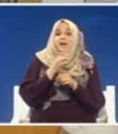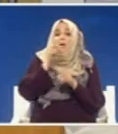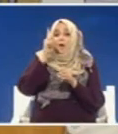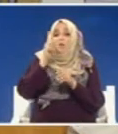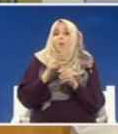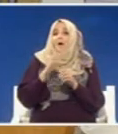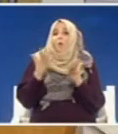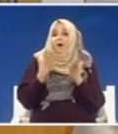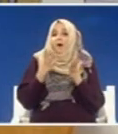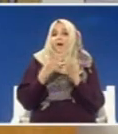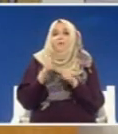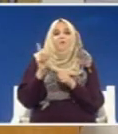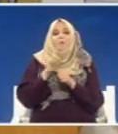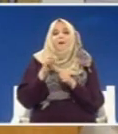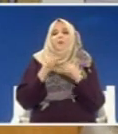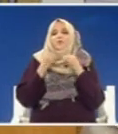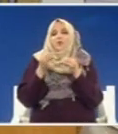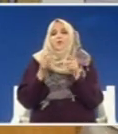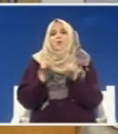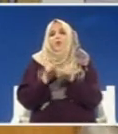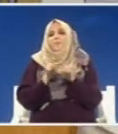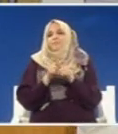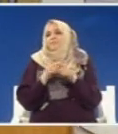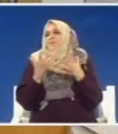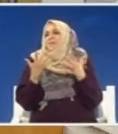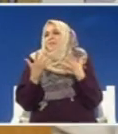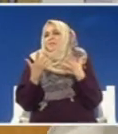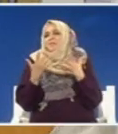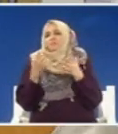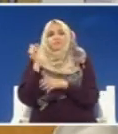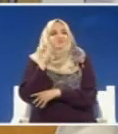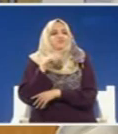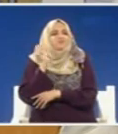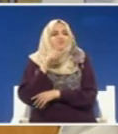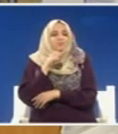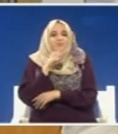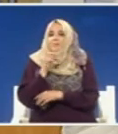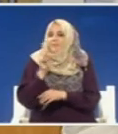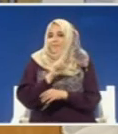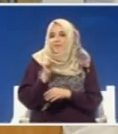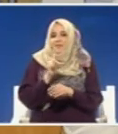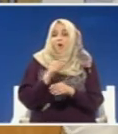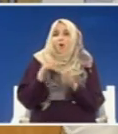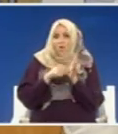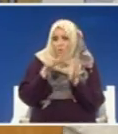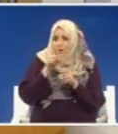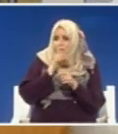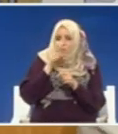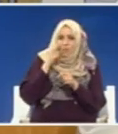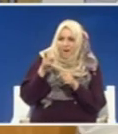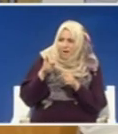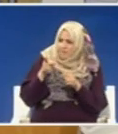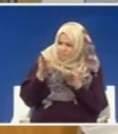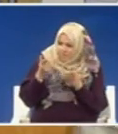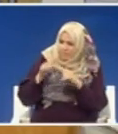حقوق الإسلام عدم الخذلان. فلما تسكتين على الإجرام وهذا واجبك، وهو